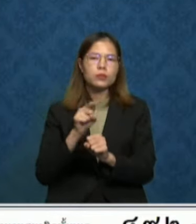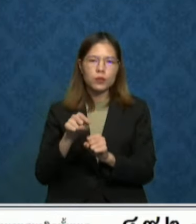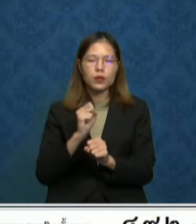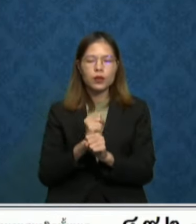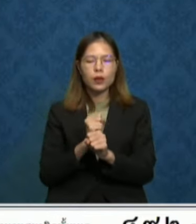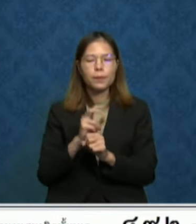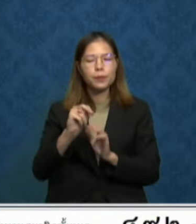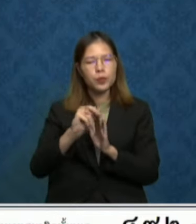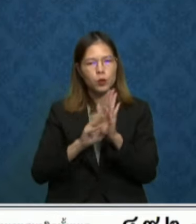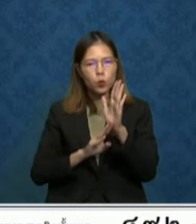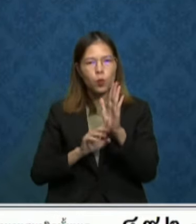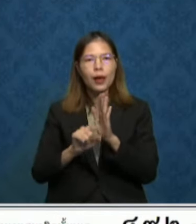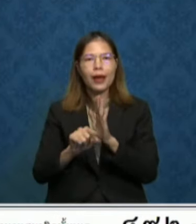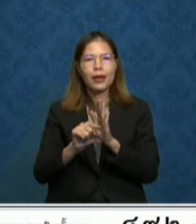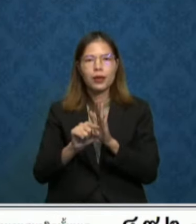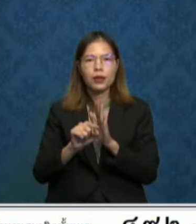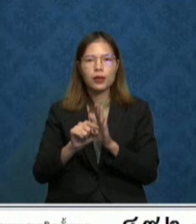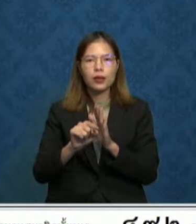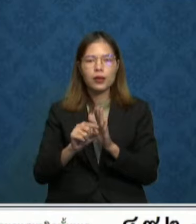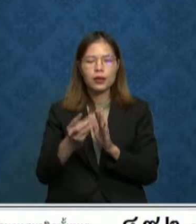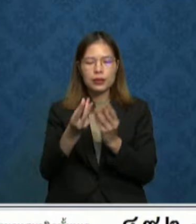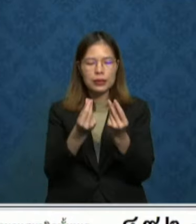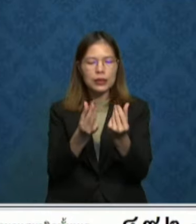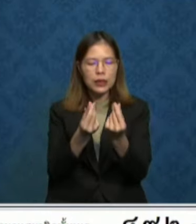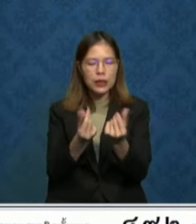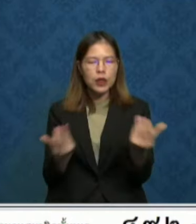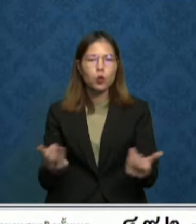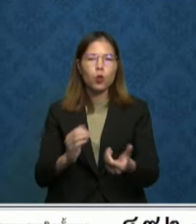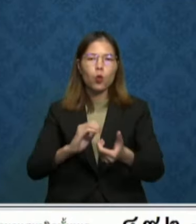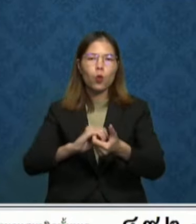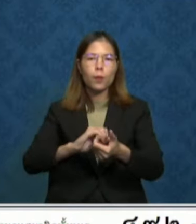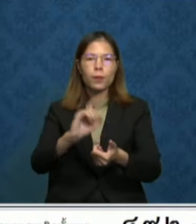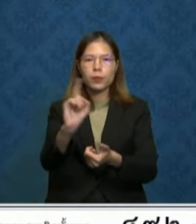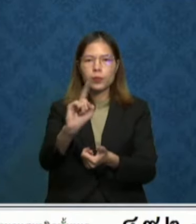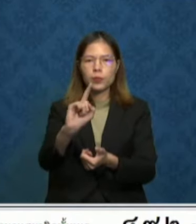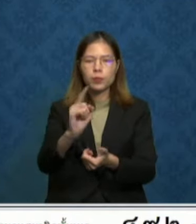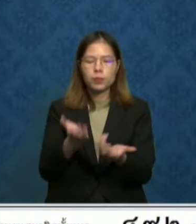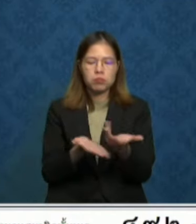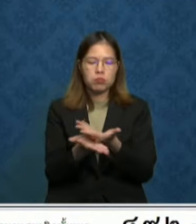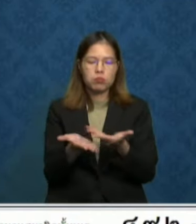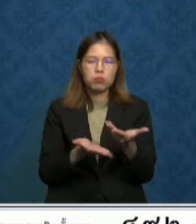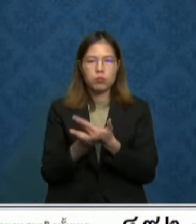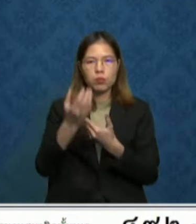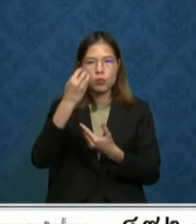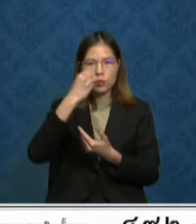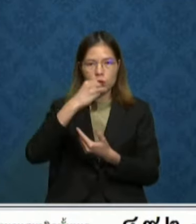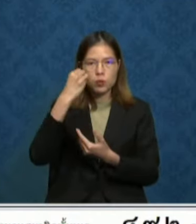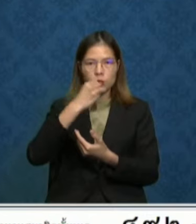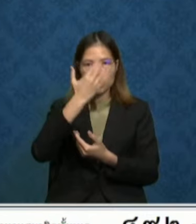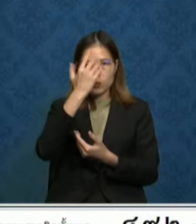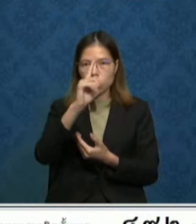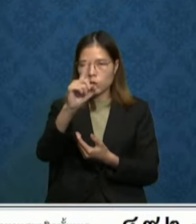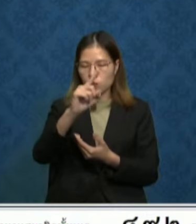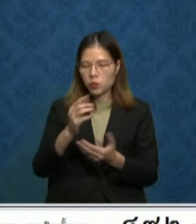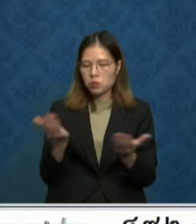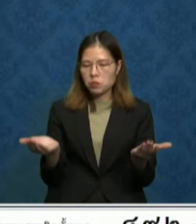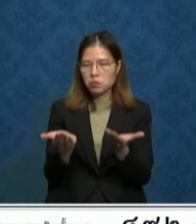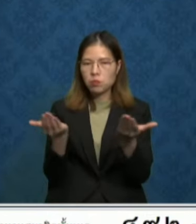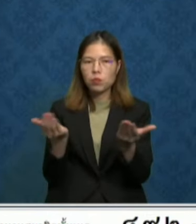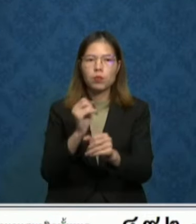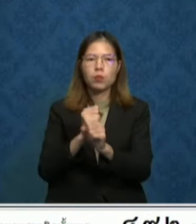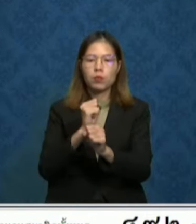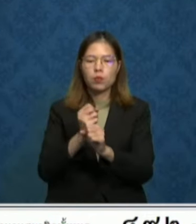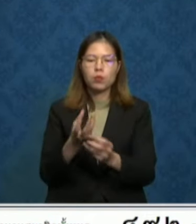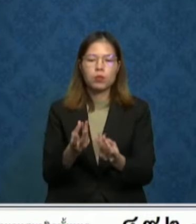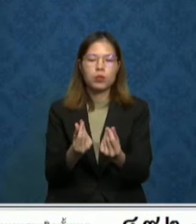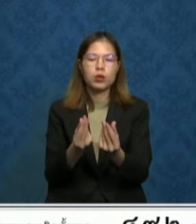นโยบายเกี่ยับการภรรรมที่ดิใช้สอยรวมกันได้ได้มีข้อหารadianมกัน อยู่บืครั้งครัเพื่อรวมพลกดใหเกิด คงการภ